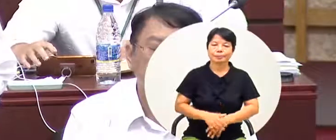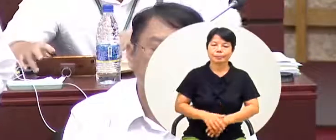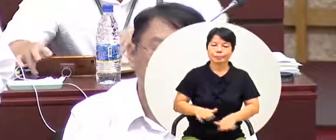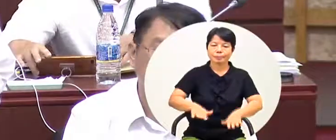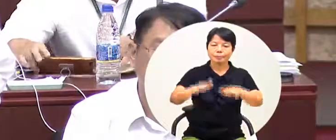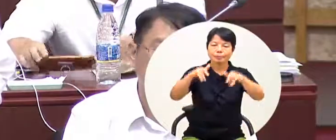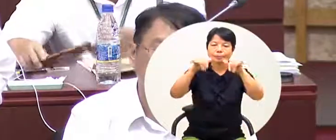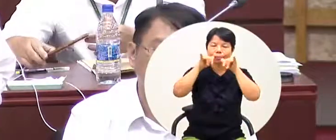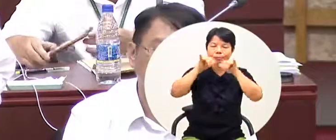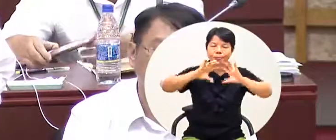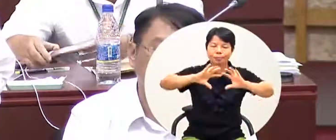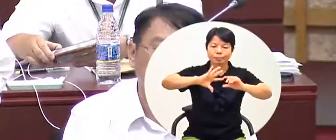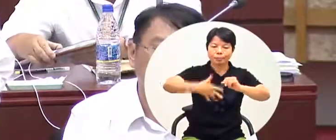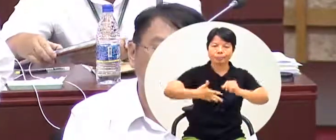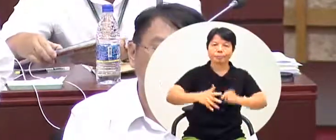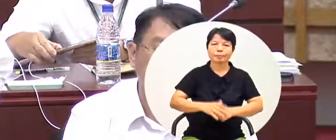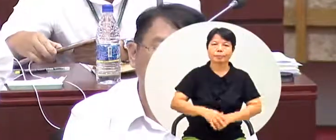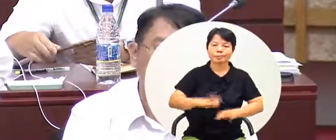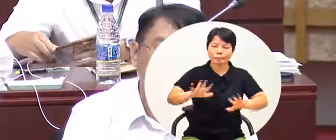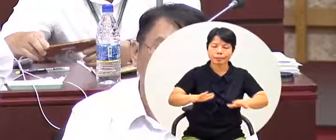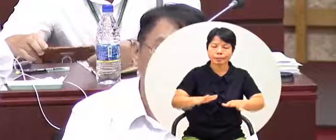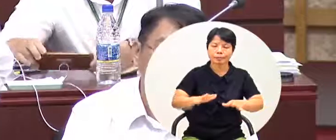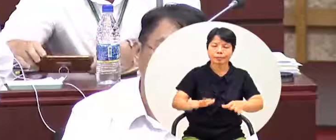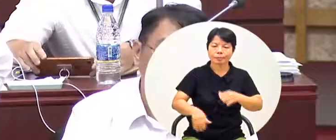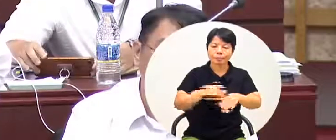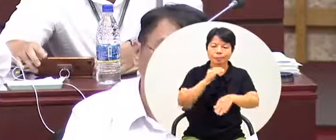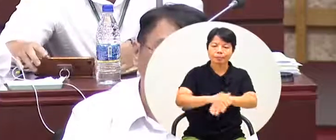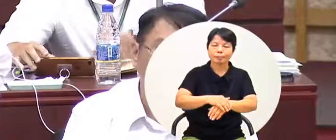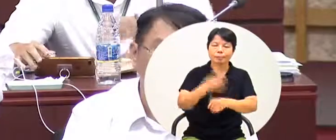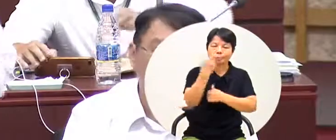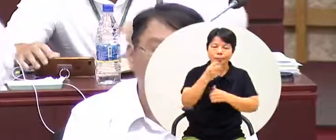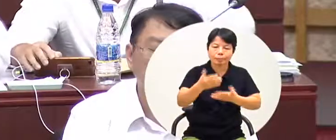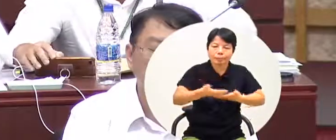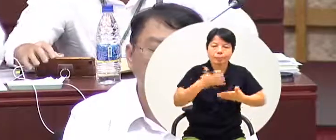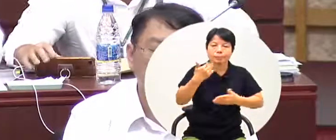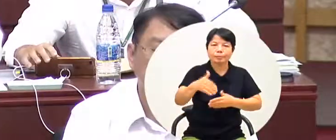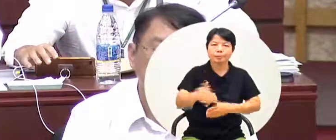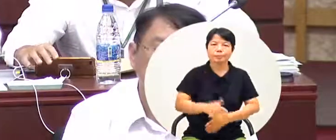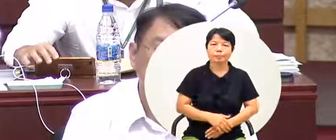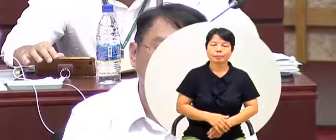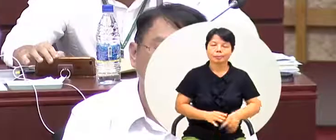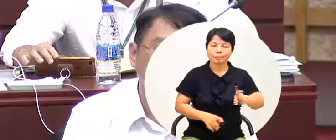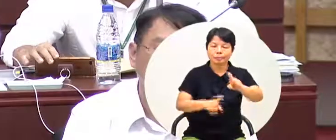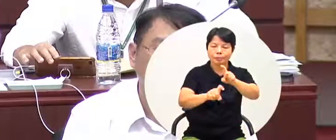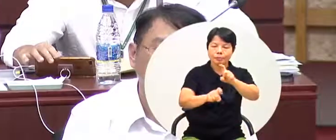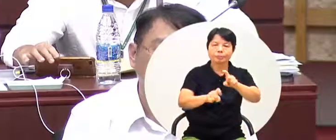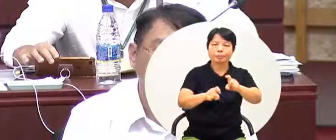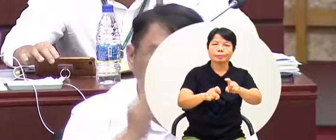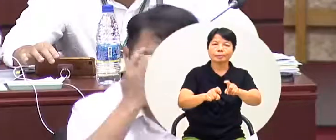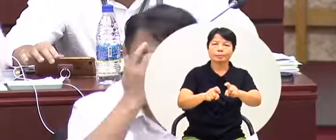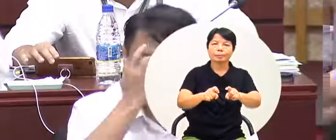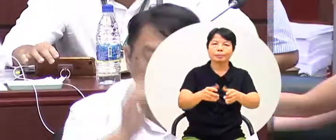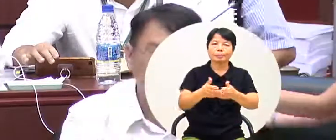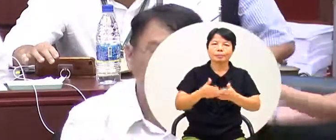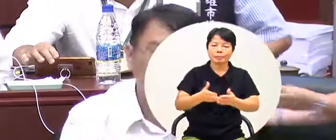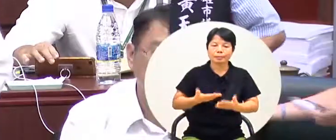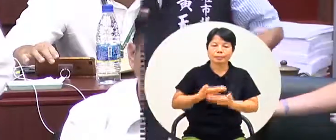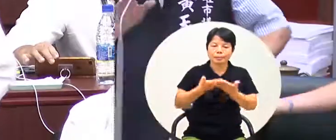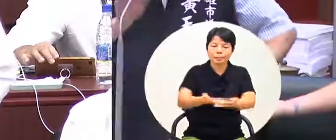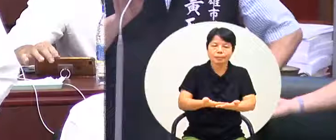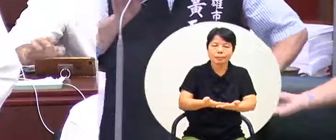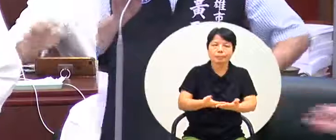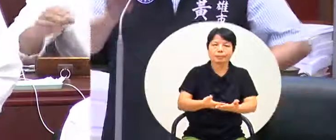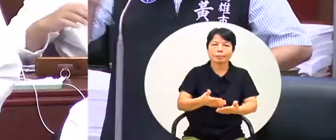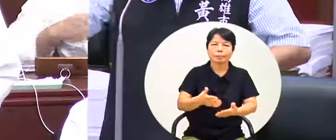完工验收，最近十月七十拄啊，当报迄个工程金质奖，工程会拄啊来评选过尔。